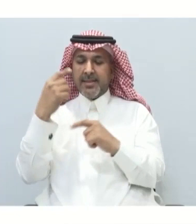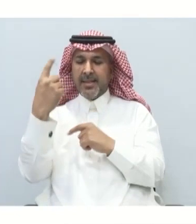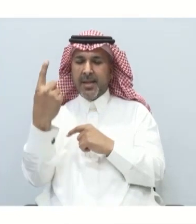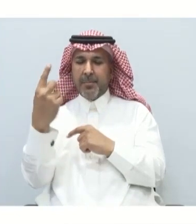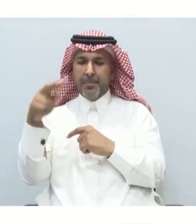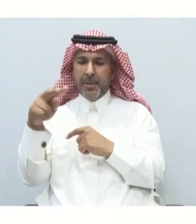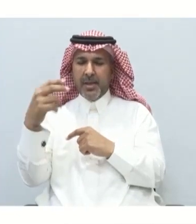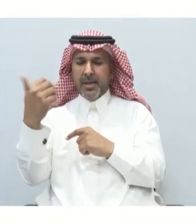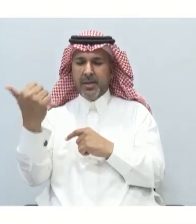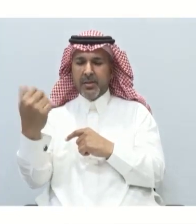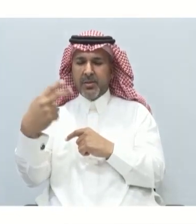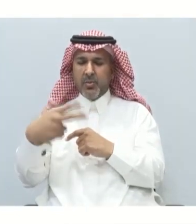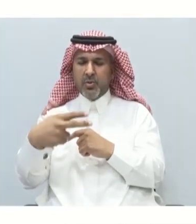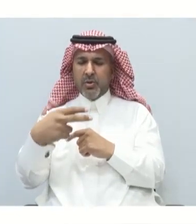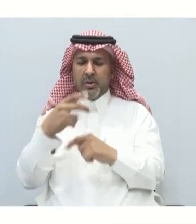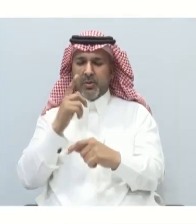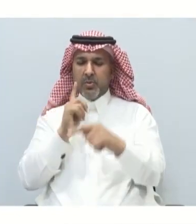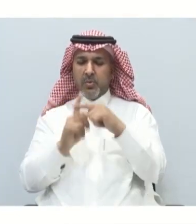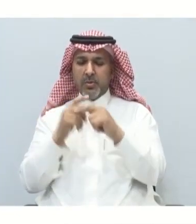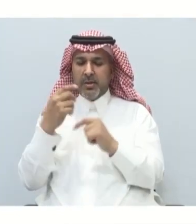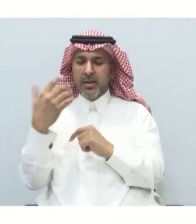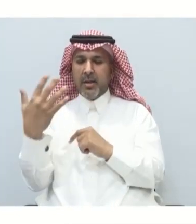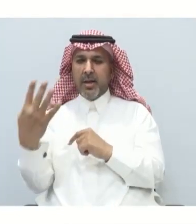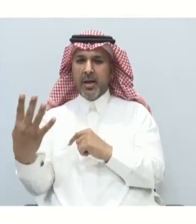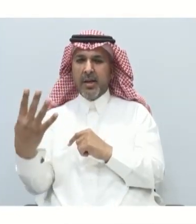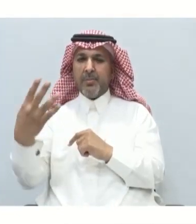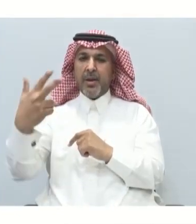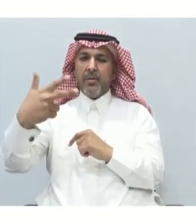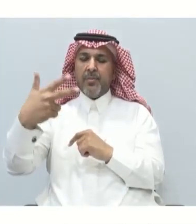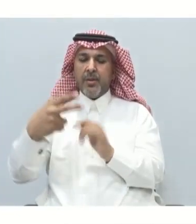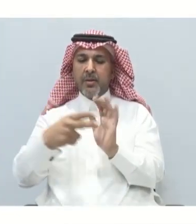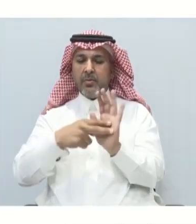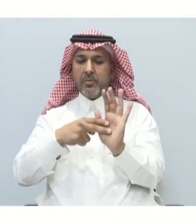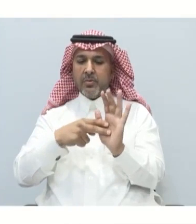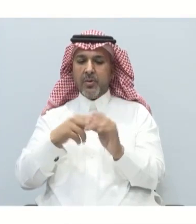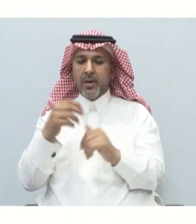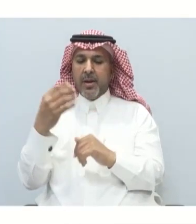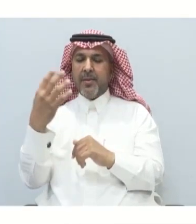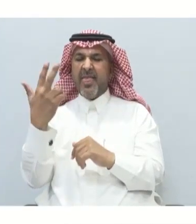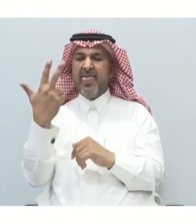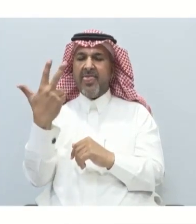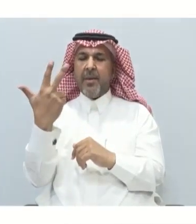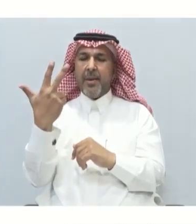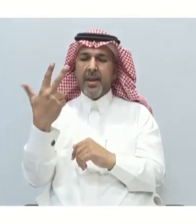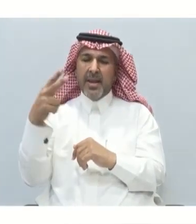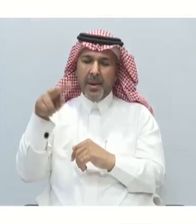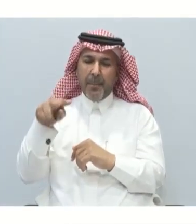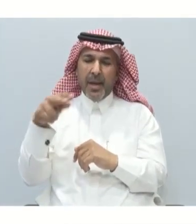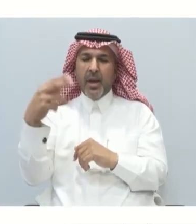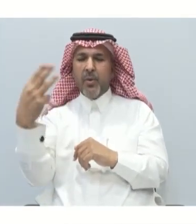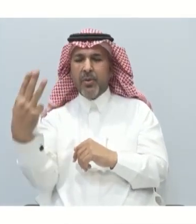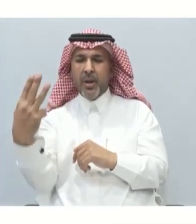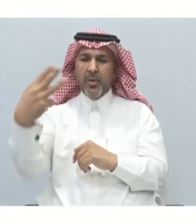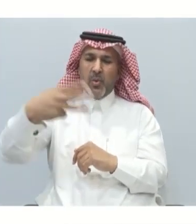30 و16 و 84 هذه مجموعها كم حتكون